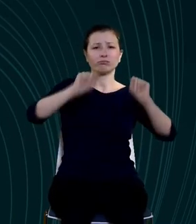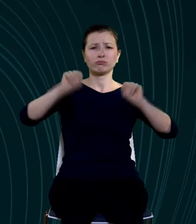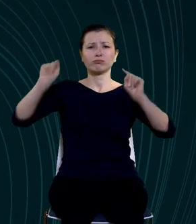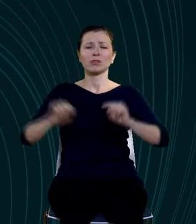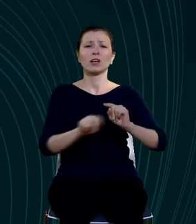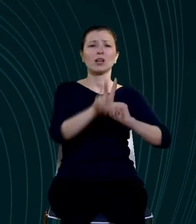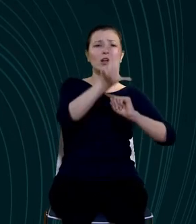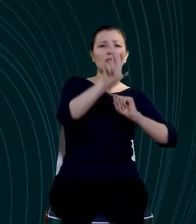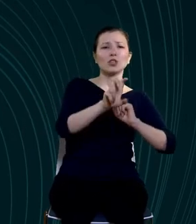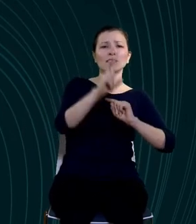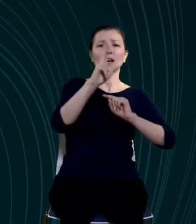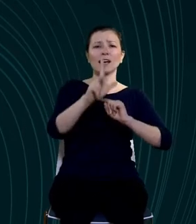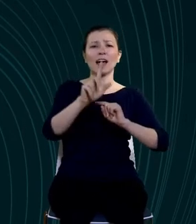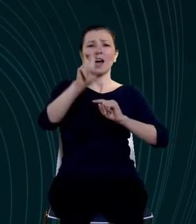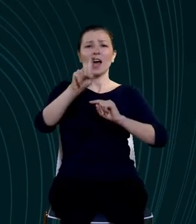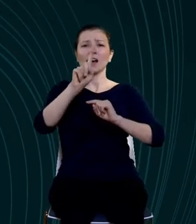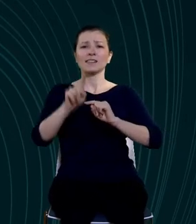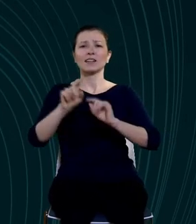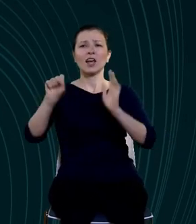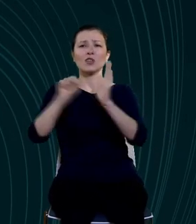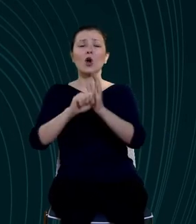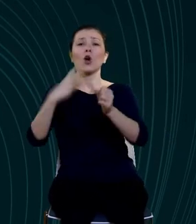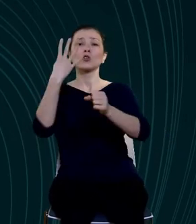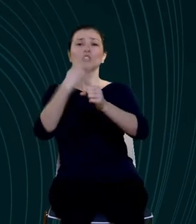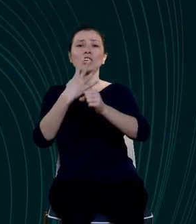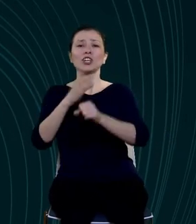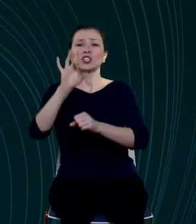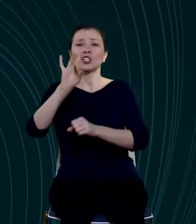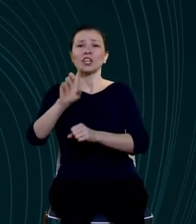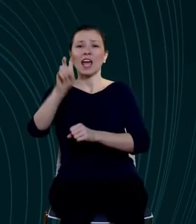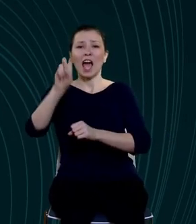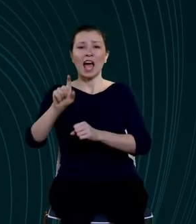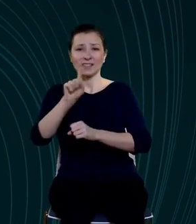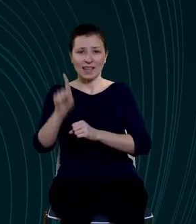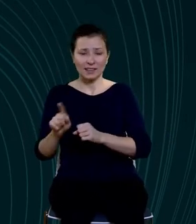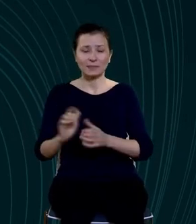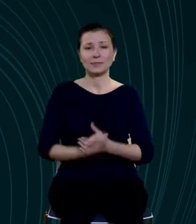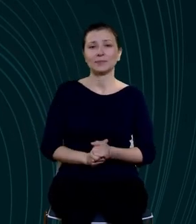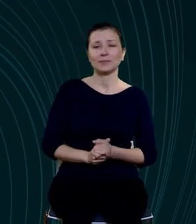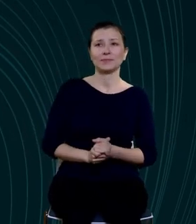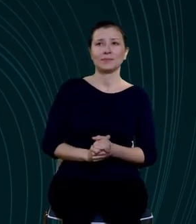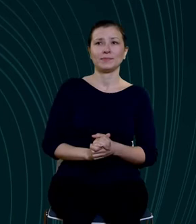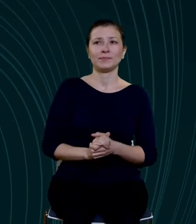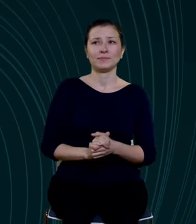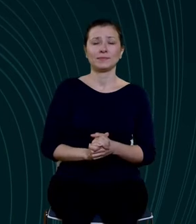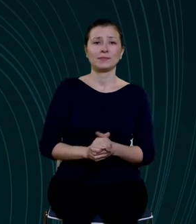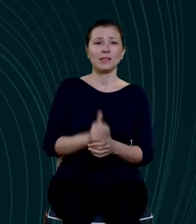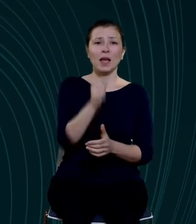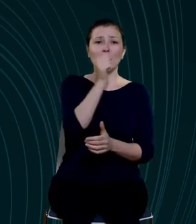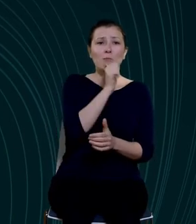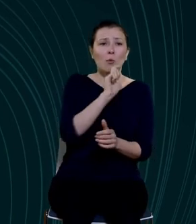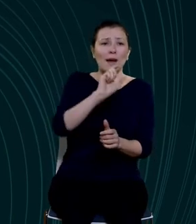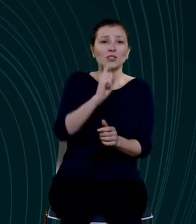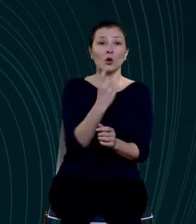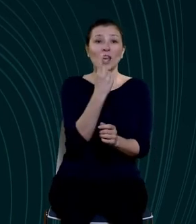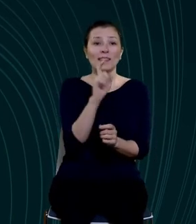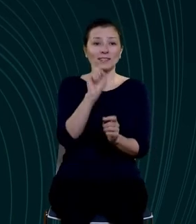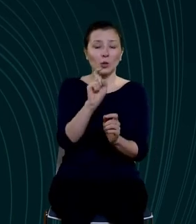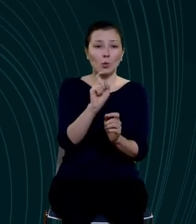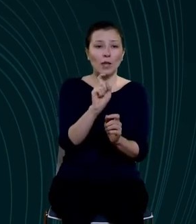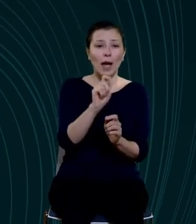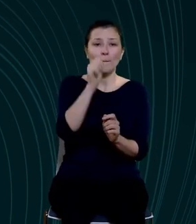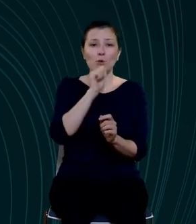kHz do 40 GHz, pomiar szerokopasmowy. Próbkowanie odbywa się co jedną sekundę,